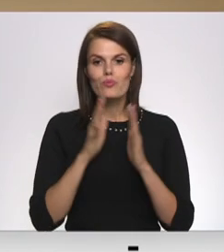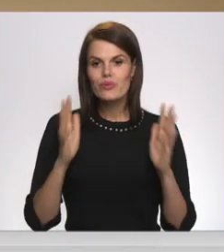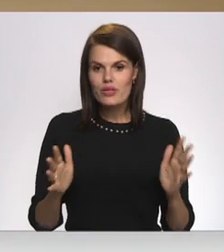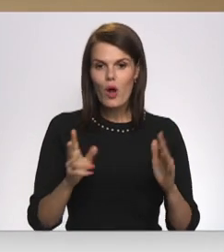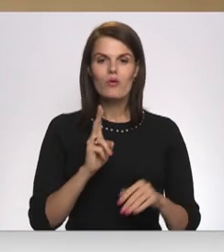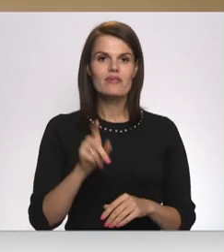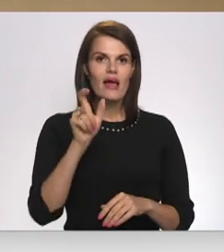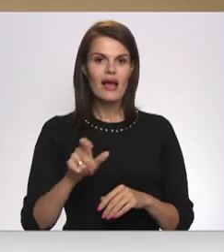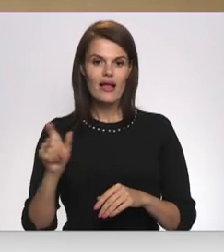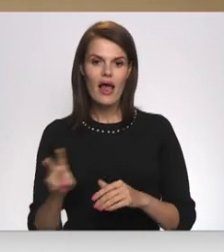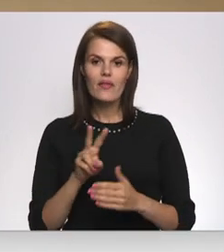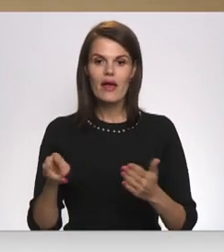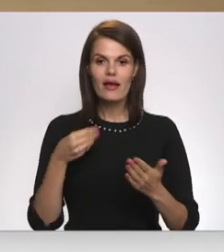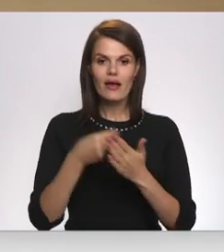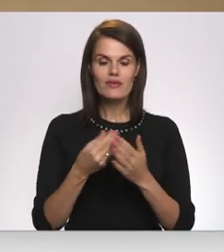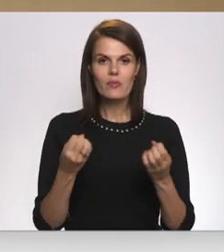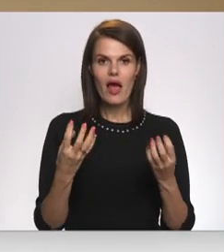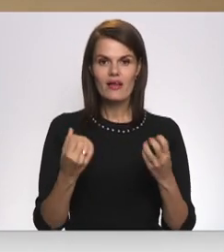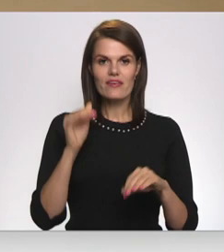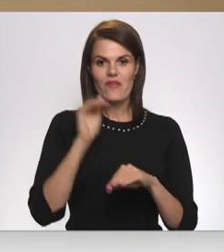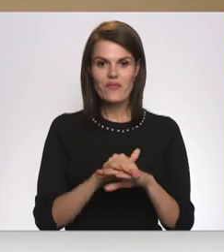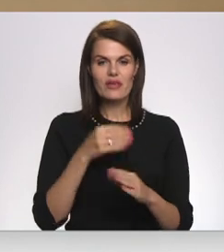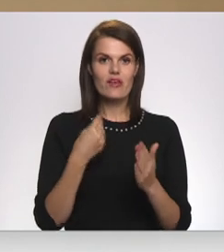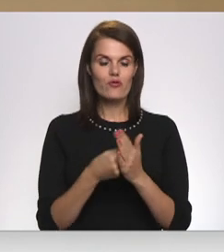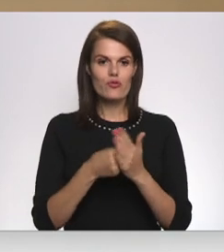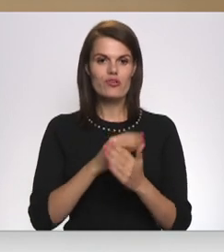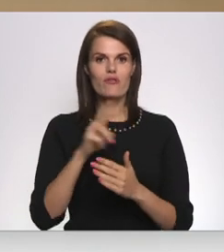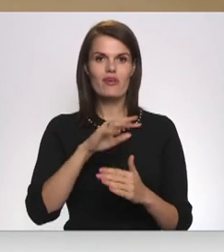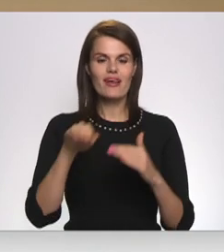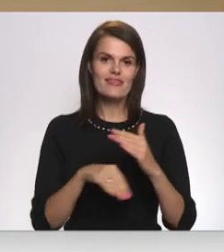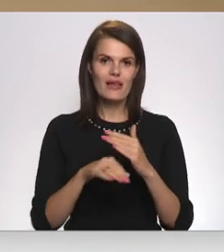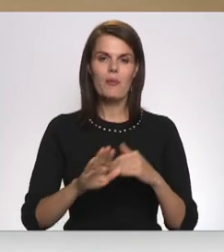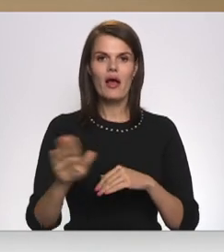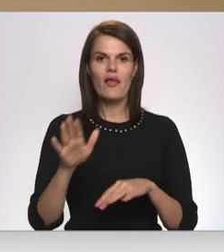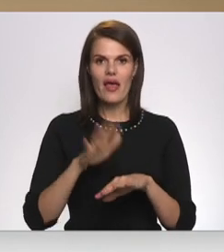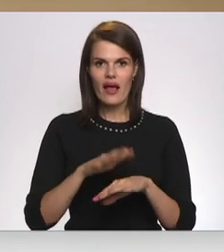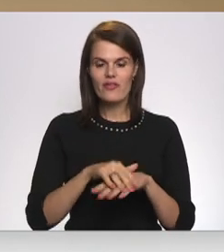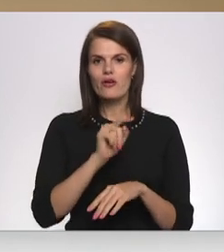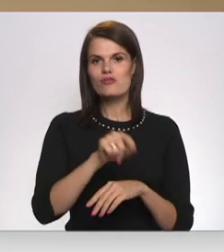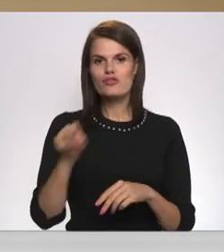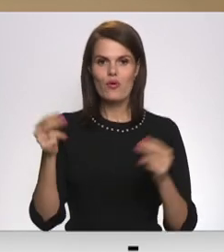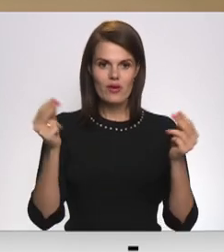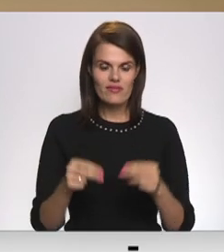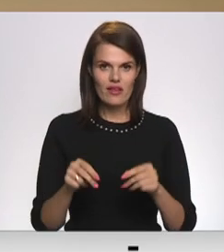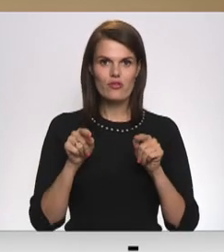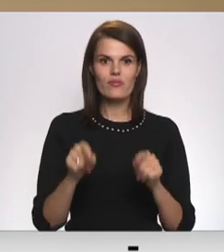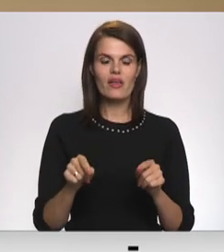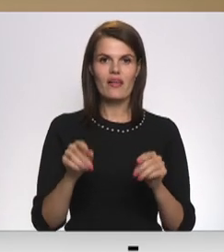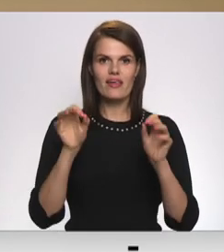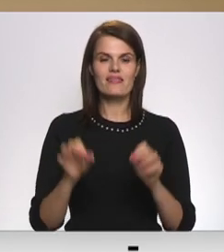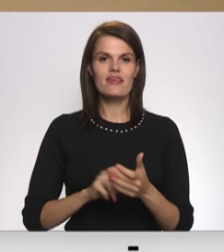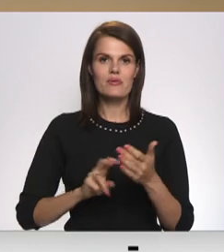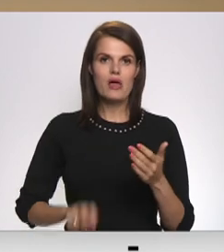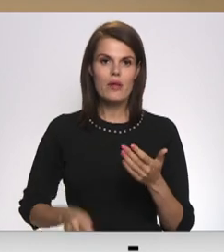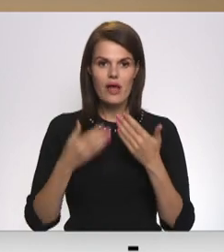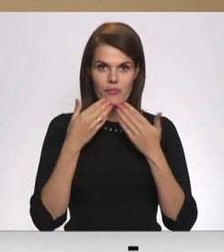klientu, kas pērk gāzi par fiksētu cenu, kas ir zemāka nekā tirgū. Tomēr šajos līgumos mums tādas tiesības vienpusēji atkāpties no līgumiem